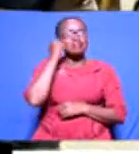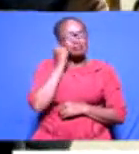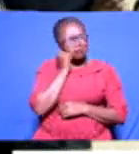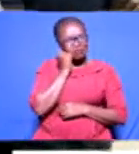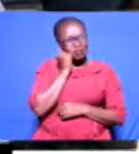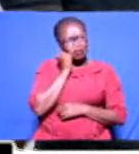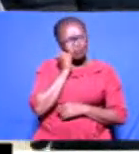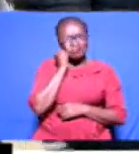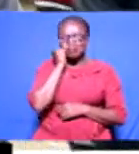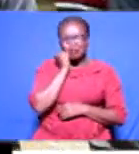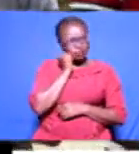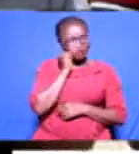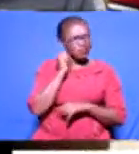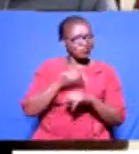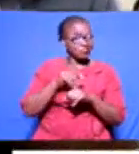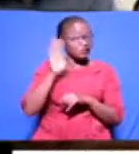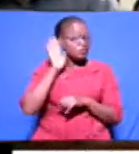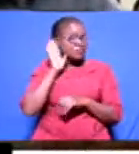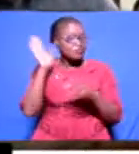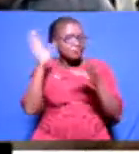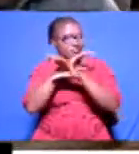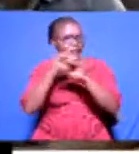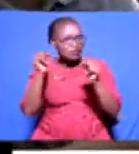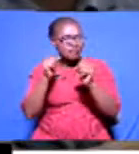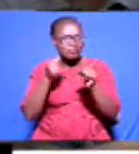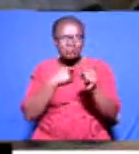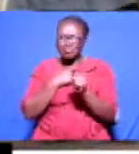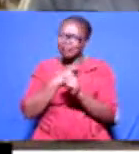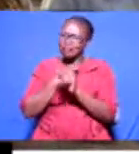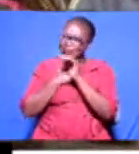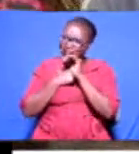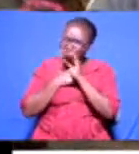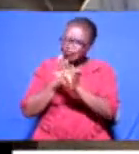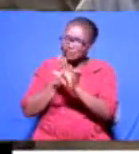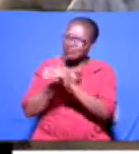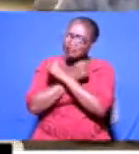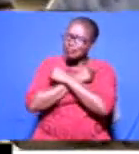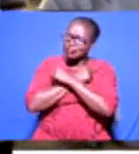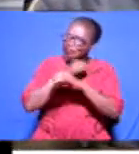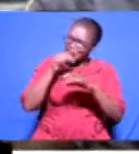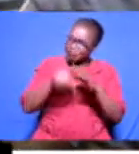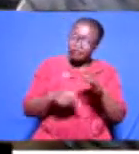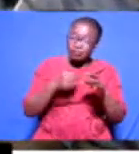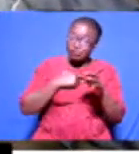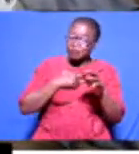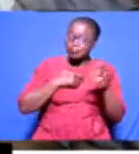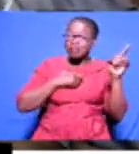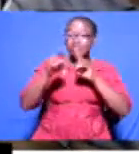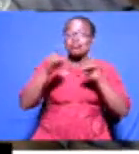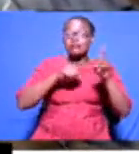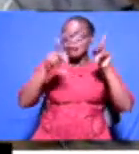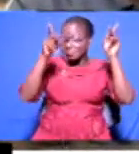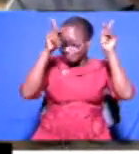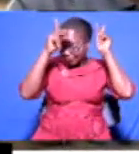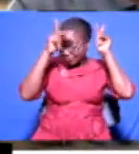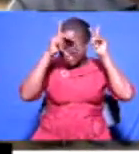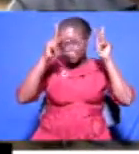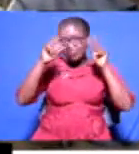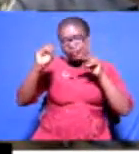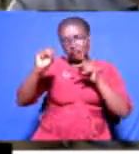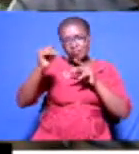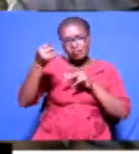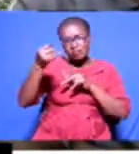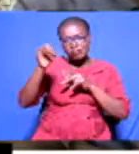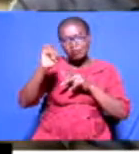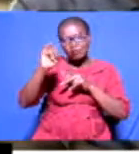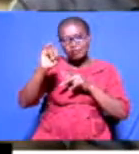president akitangaza ni rais mwenye nilipenda sana. So kwa hivyo nasafiri kutoka Kakamega kule Shinyalu kwa vichichi kule. So